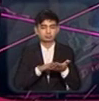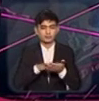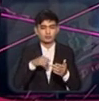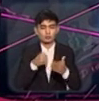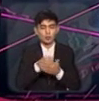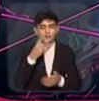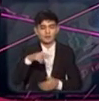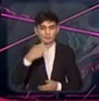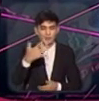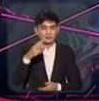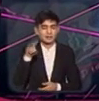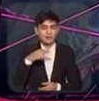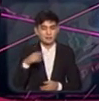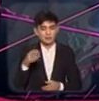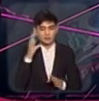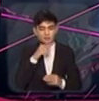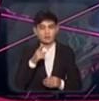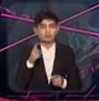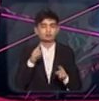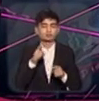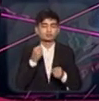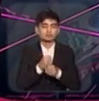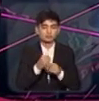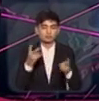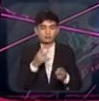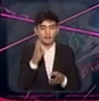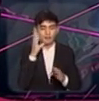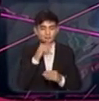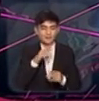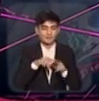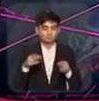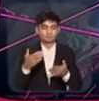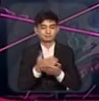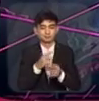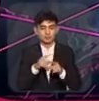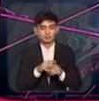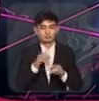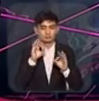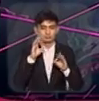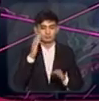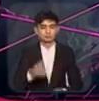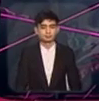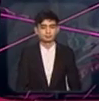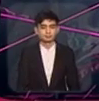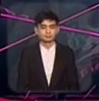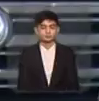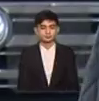25 декабря что нужно сделать чтобы стать счастливчиком в нашем следующем материале